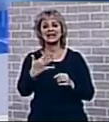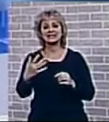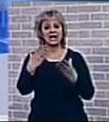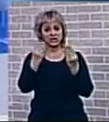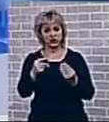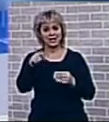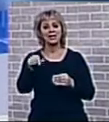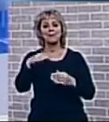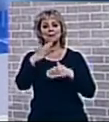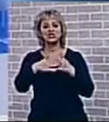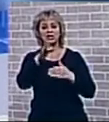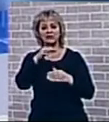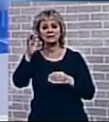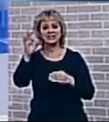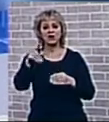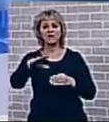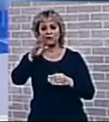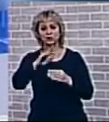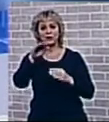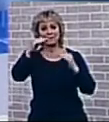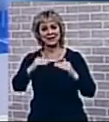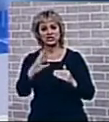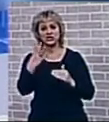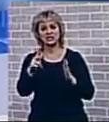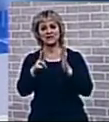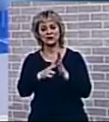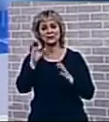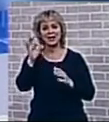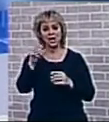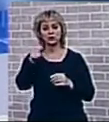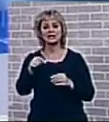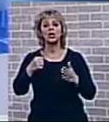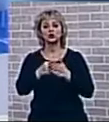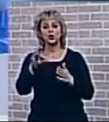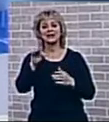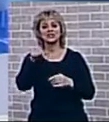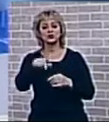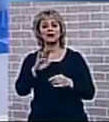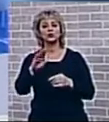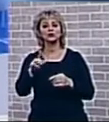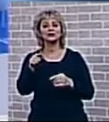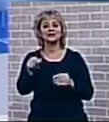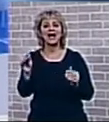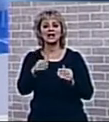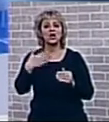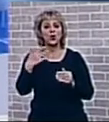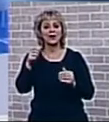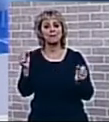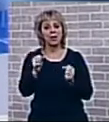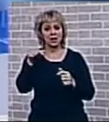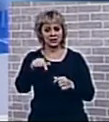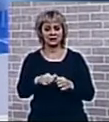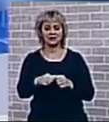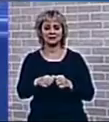дней. Там в ближайшее время температура воздуха понизится на 4-8 градусов. А до Ростова дойдут лишь отголоски легкого